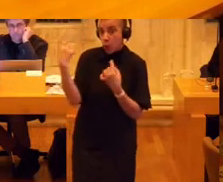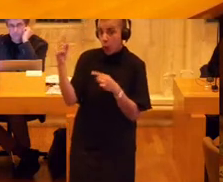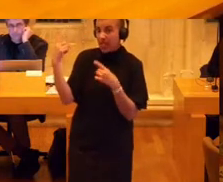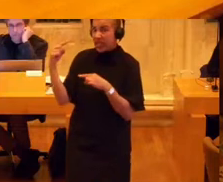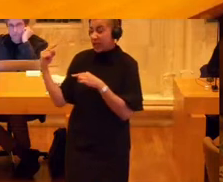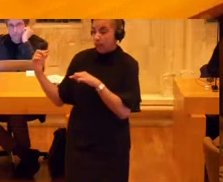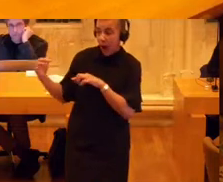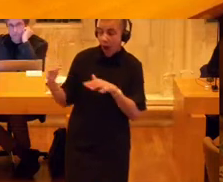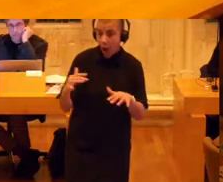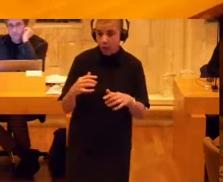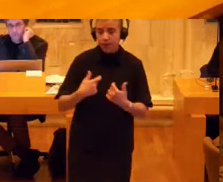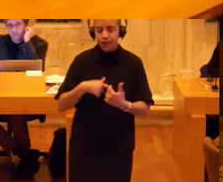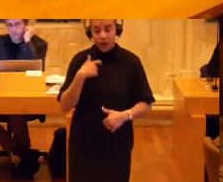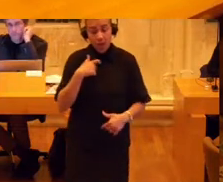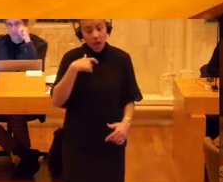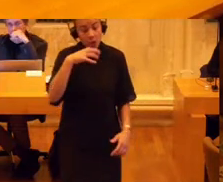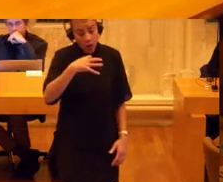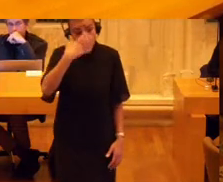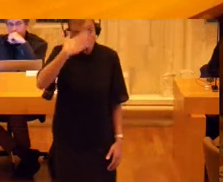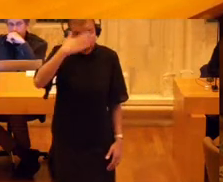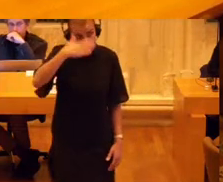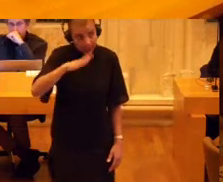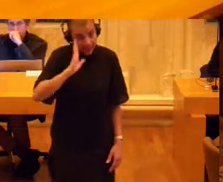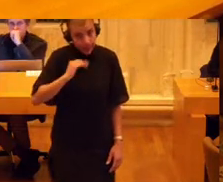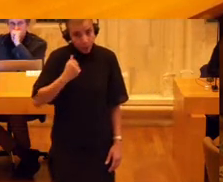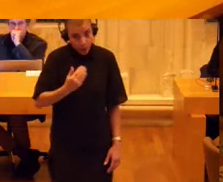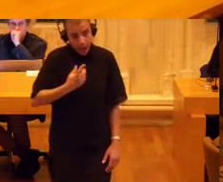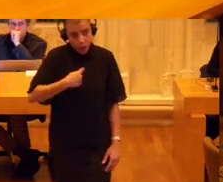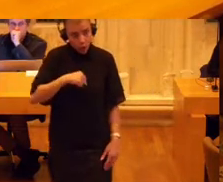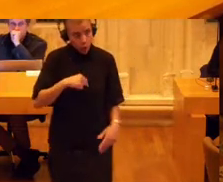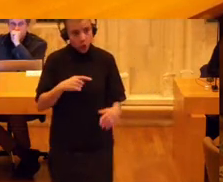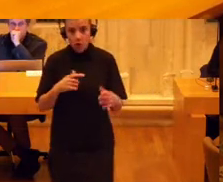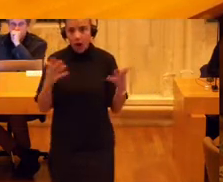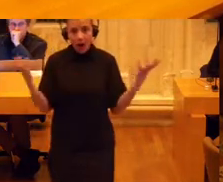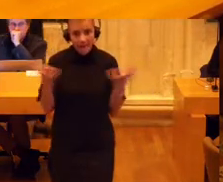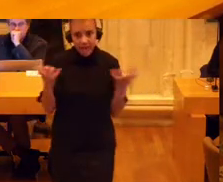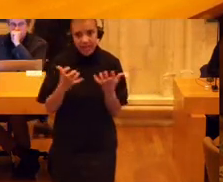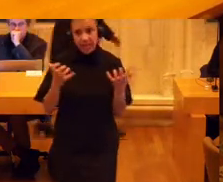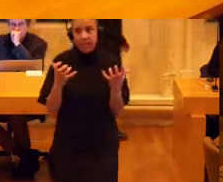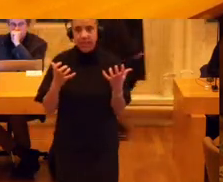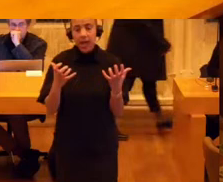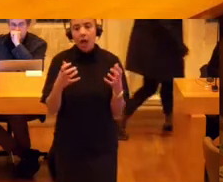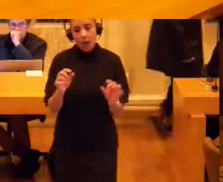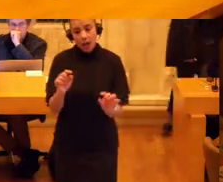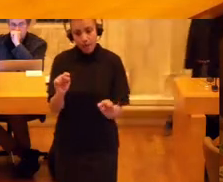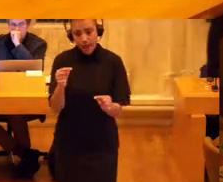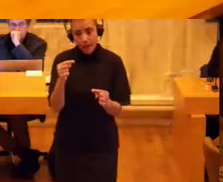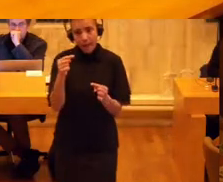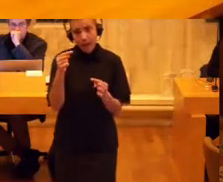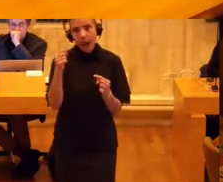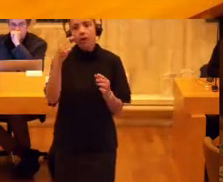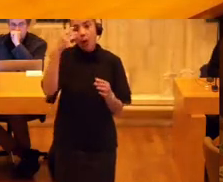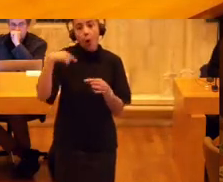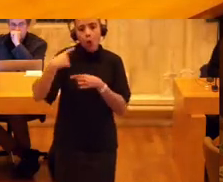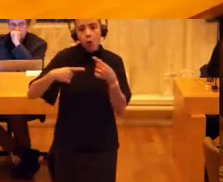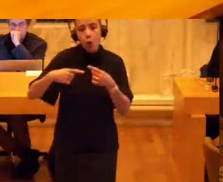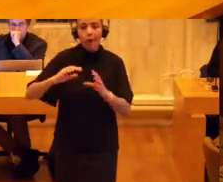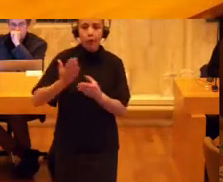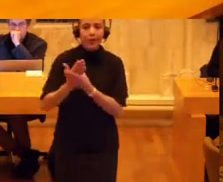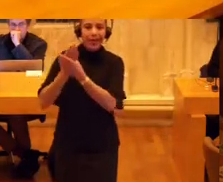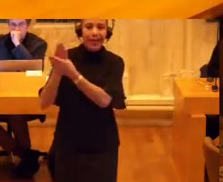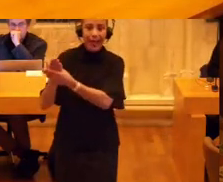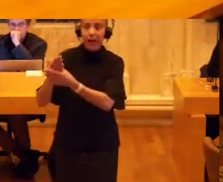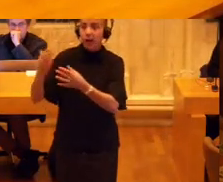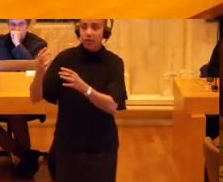et c'est pourquoi nous avons hâte de pouvoir effectivement dépasser l'horizon des recours pour passer aux travaux pratiques, si vous voyez ce que je veux